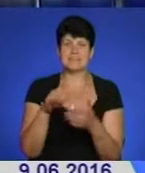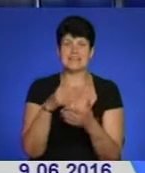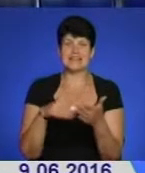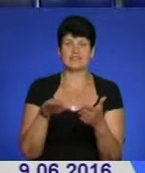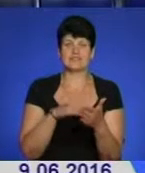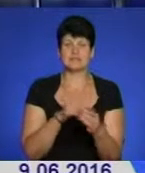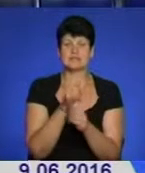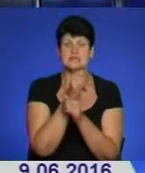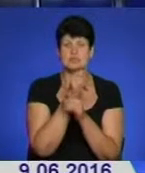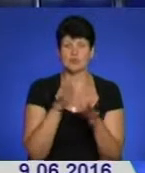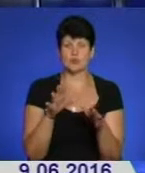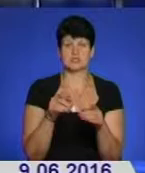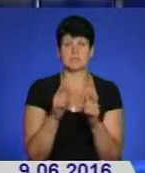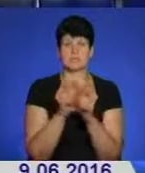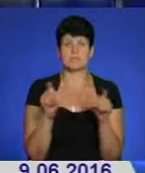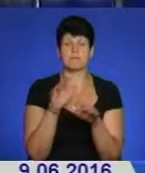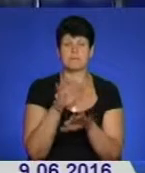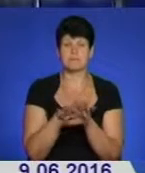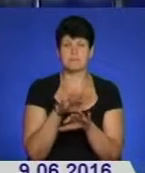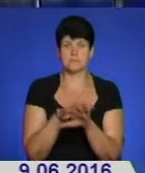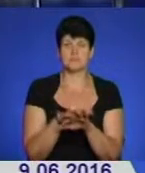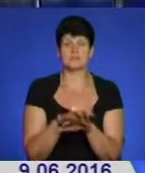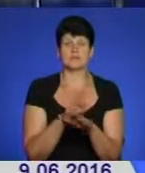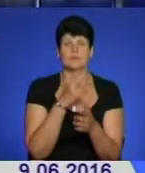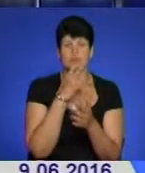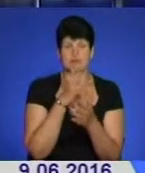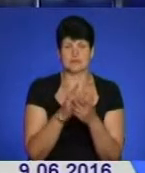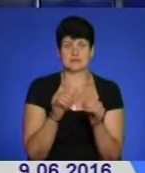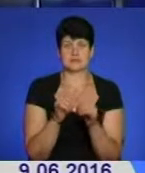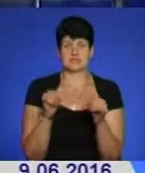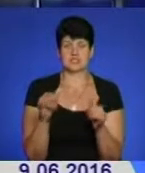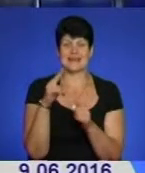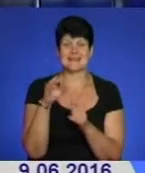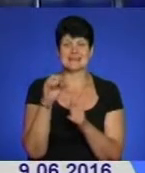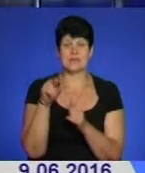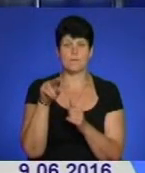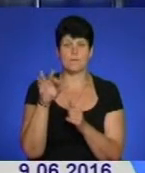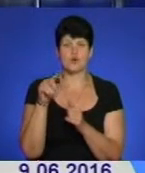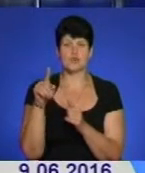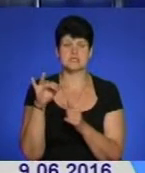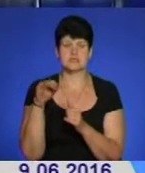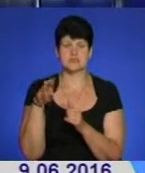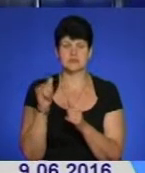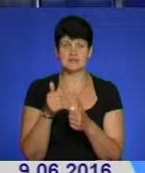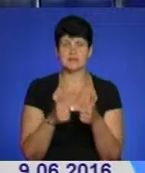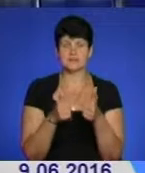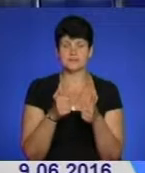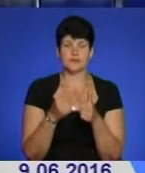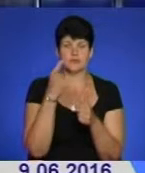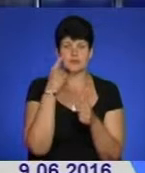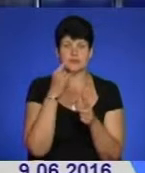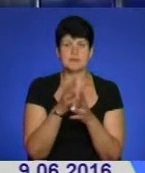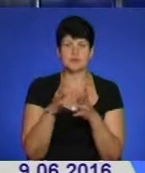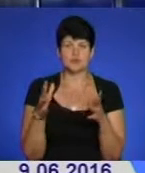фінансово неспроможних установ банківський сектор впевнено демонструє зростання депозитних вкладень. За рейтинговою оцінкою, найбільшою довірою і